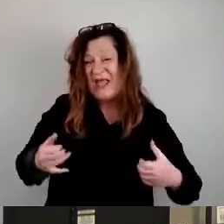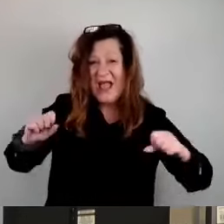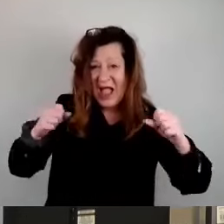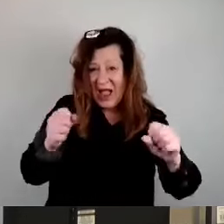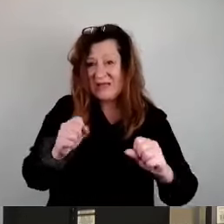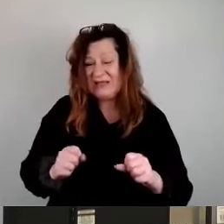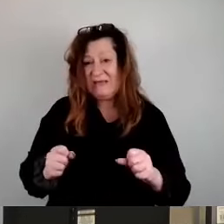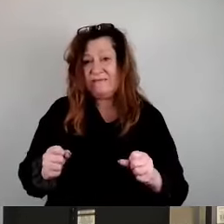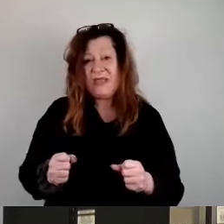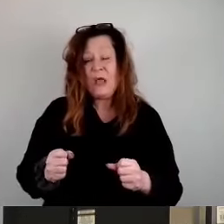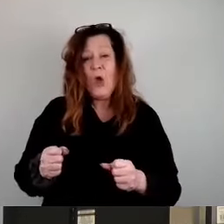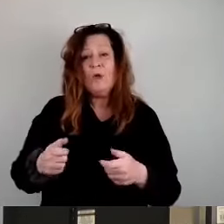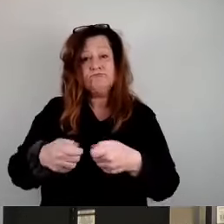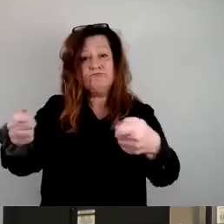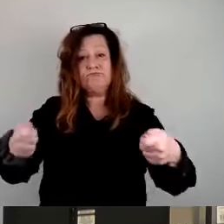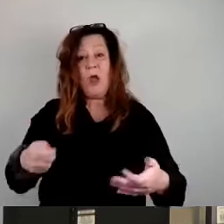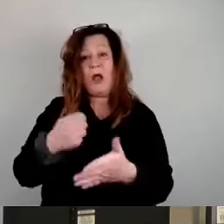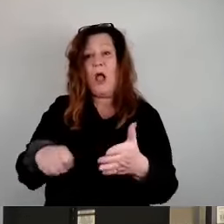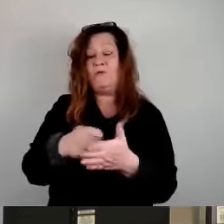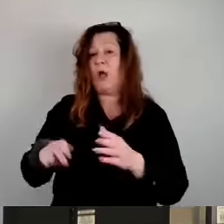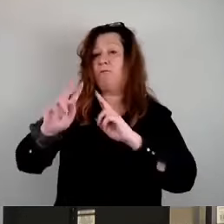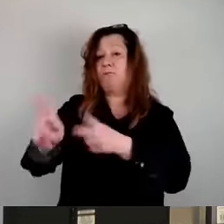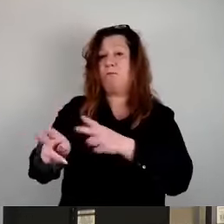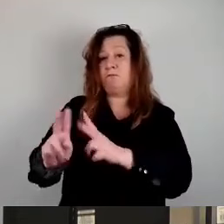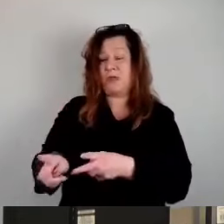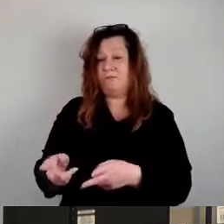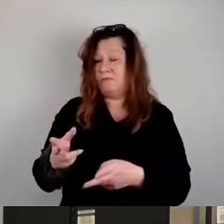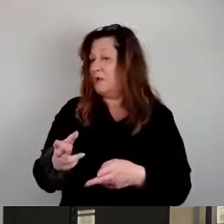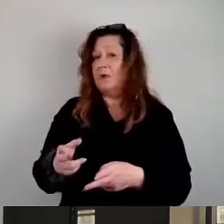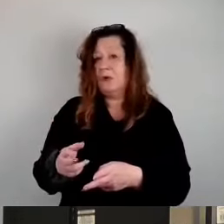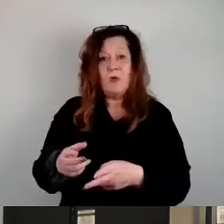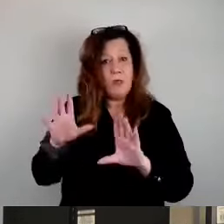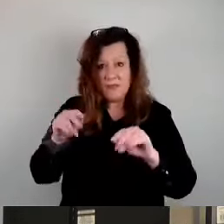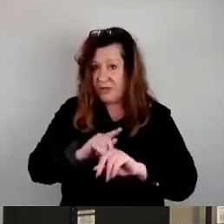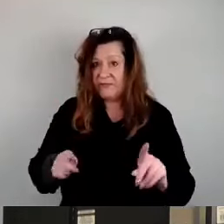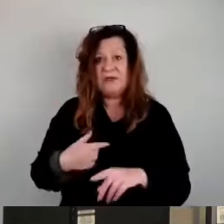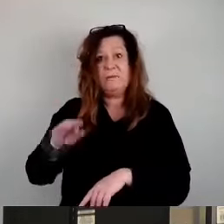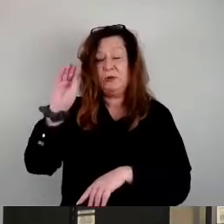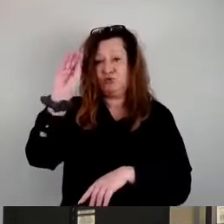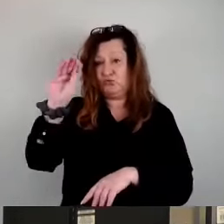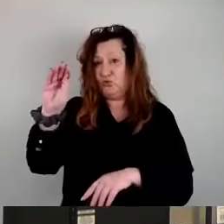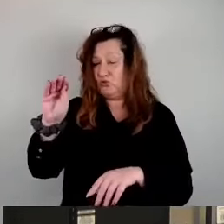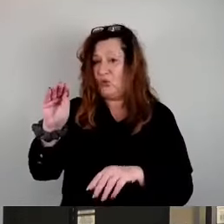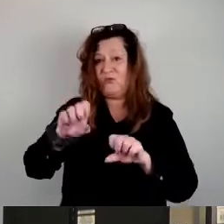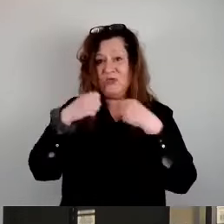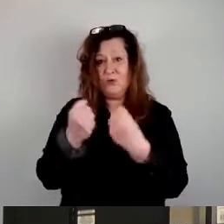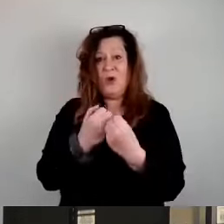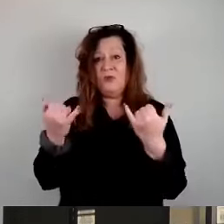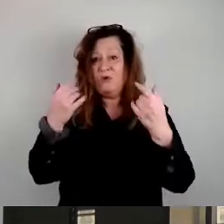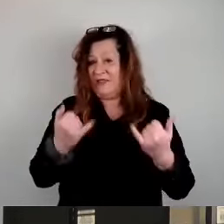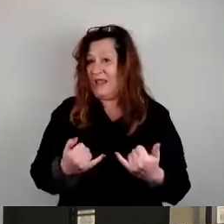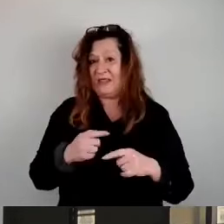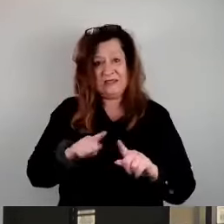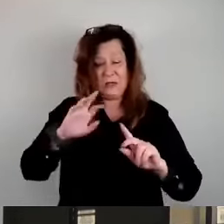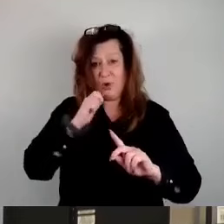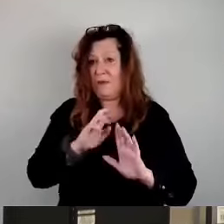von Grundstücken zu verhindern, damit wir in Zukunft nicht wieder in diese Lage kommen, in die wir jetzt gekommen sind. Meine Damen und